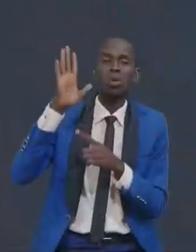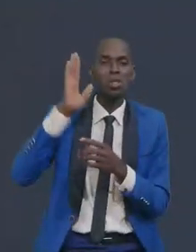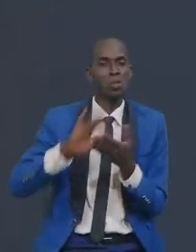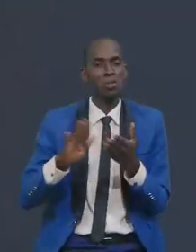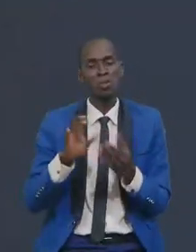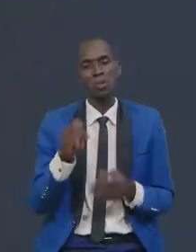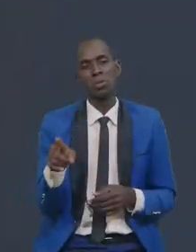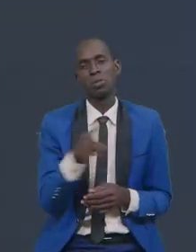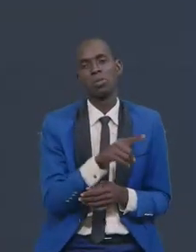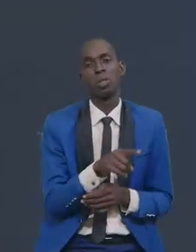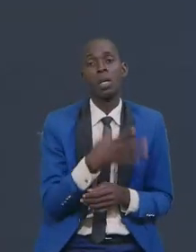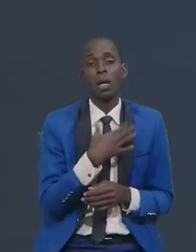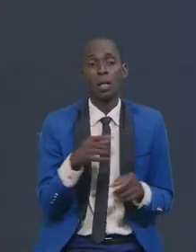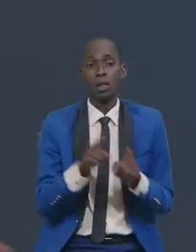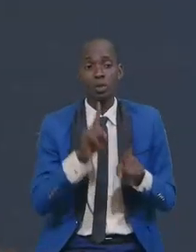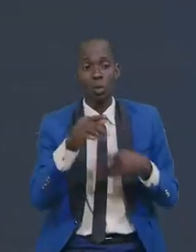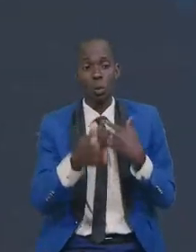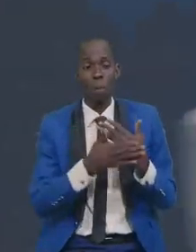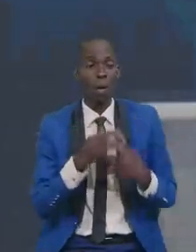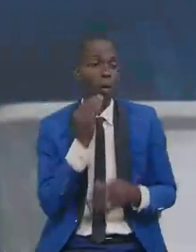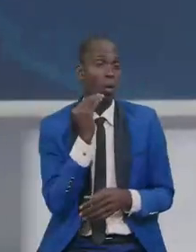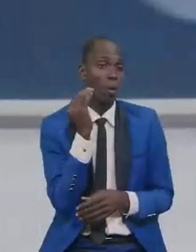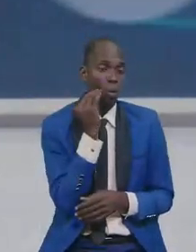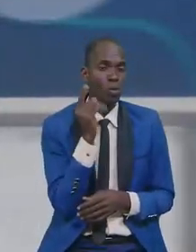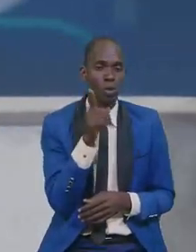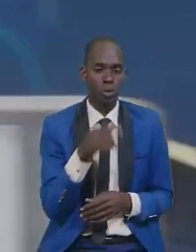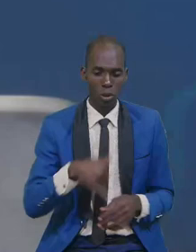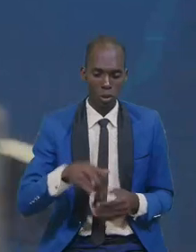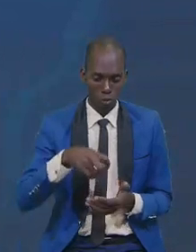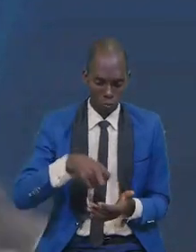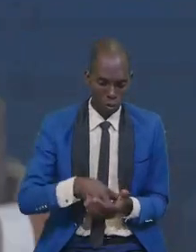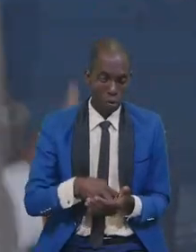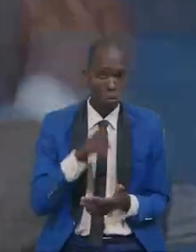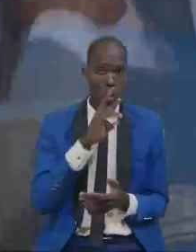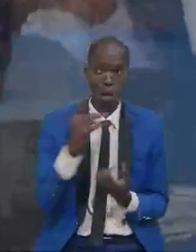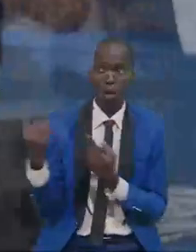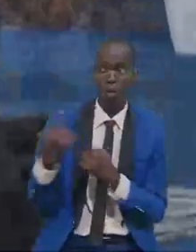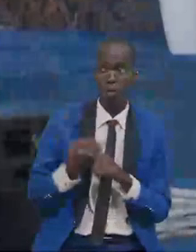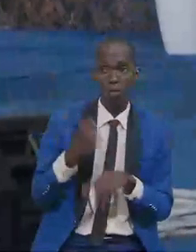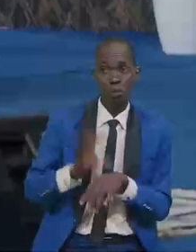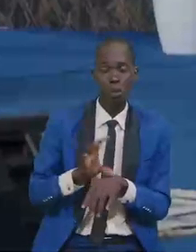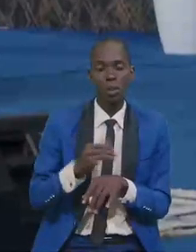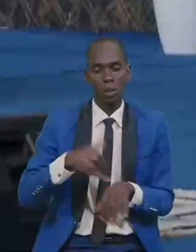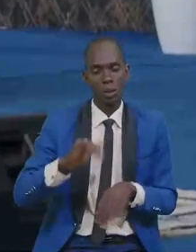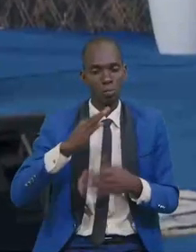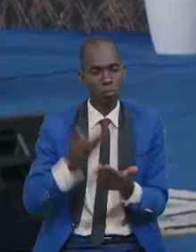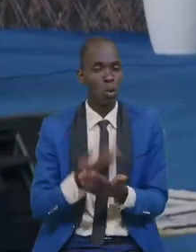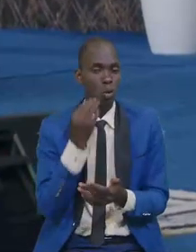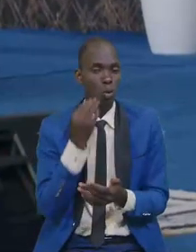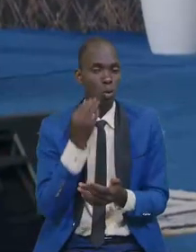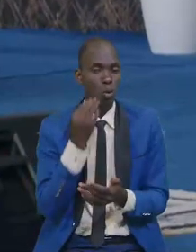Quand tu viens, Dieu te pardonne. Quand tu retournes à la maison, tu t'agenouilles, tu viens du culte, tu dis